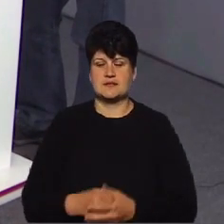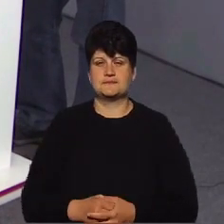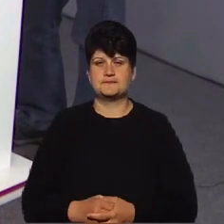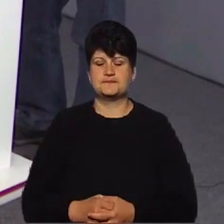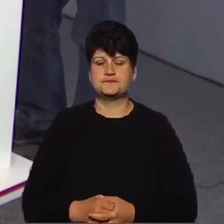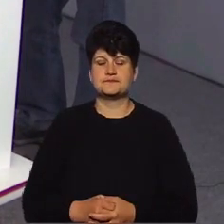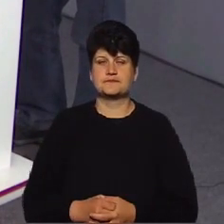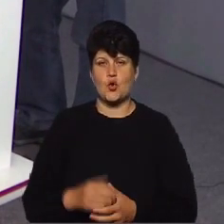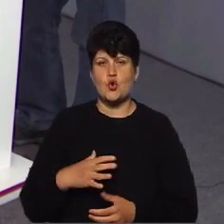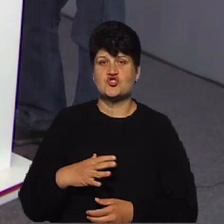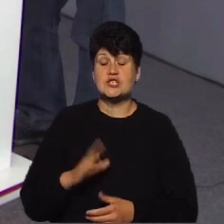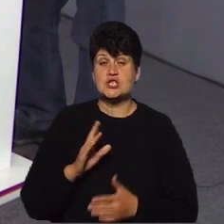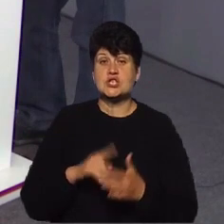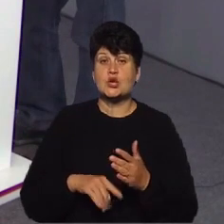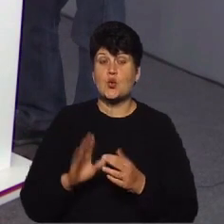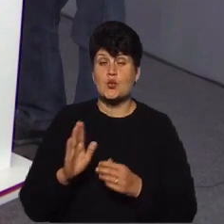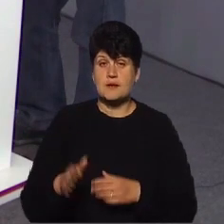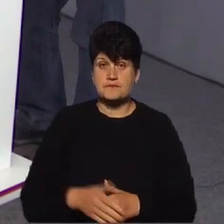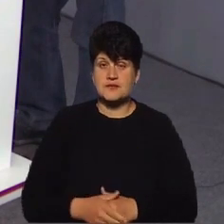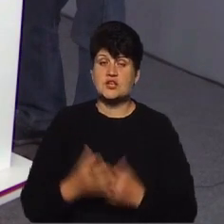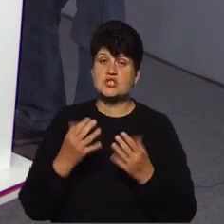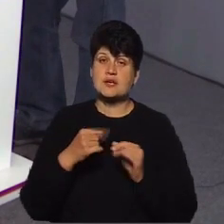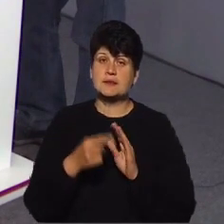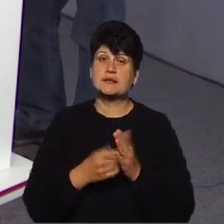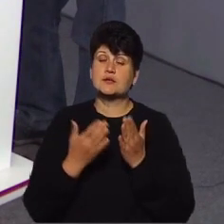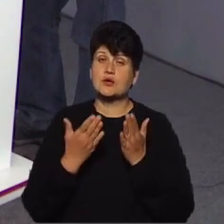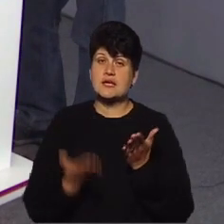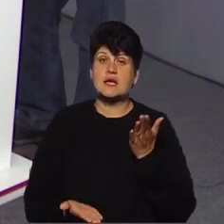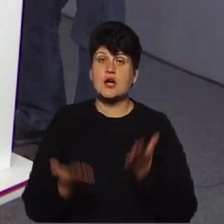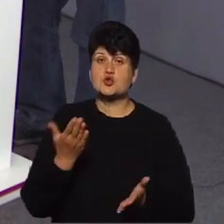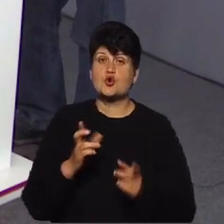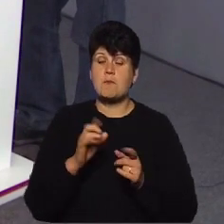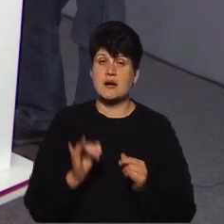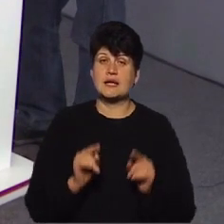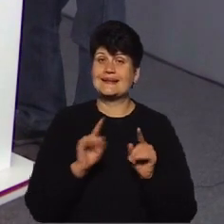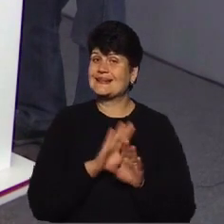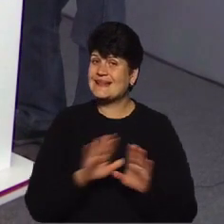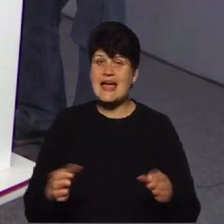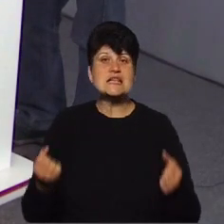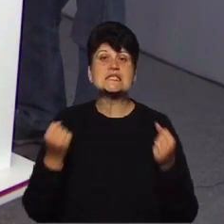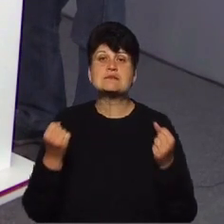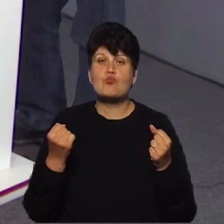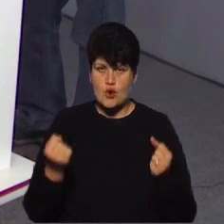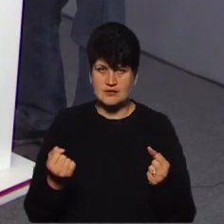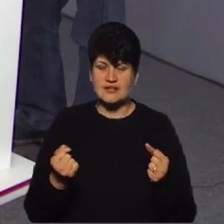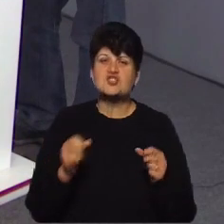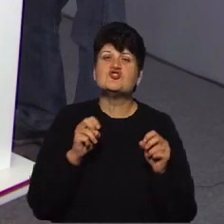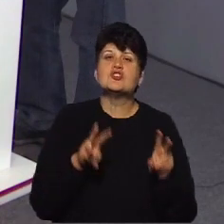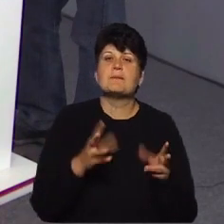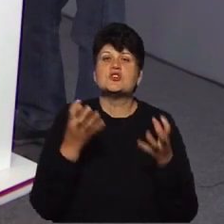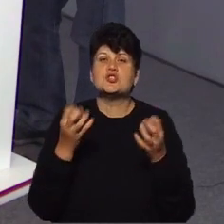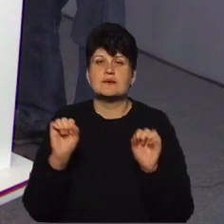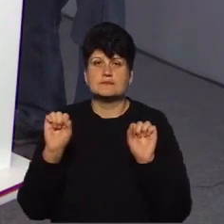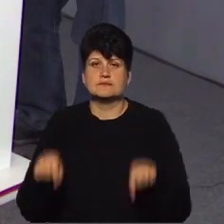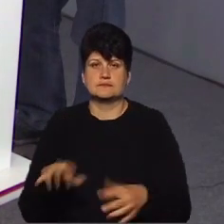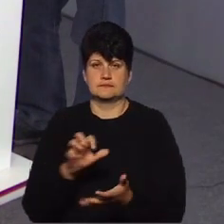Очікування. Руслано, ще питання до тебе. Якщо би не спорт, то чим би ти іншим займалася? І